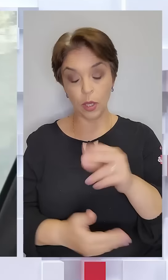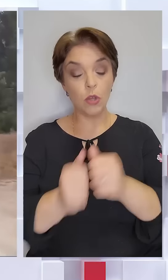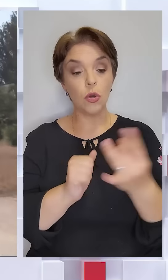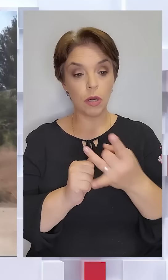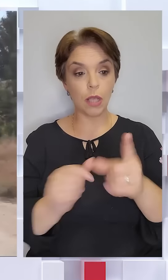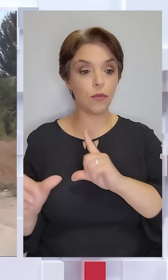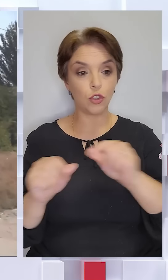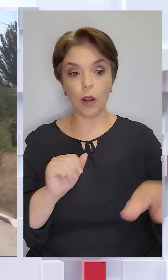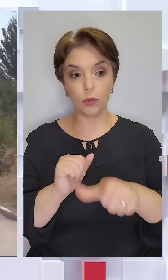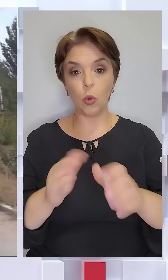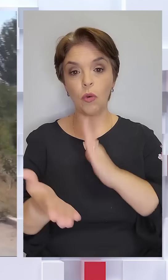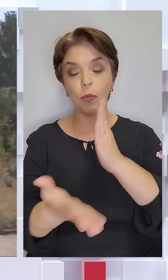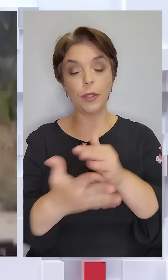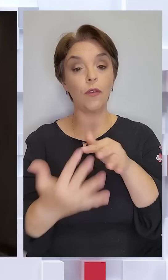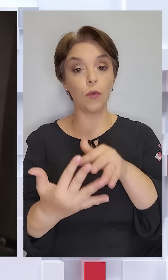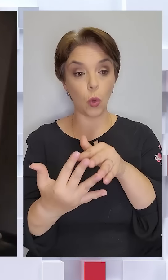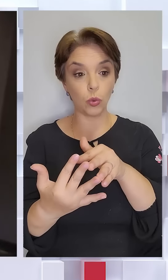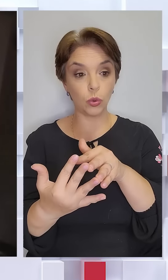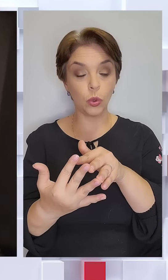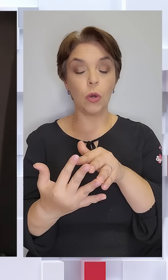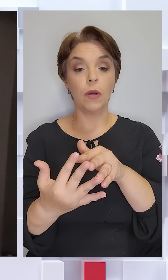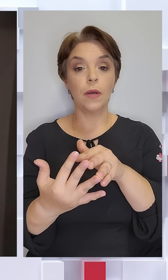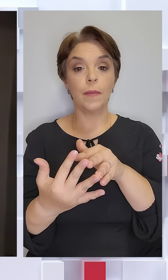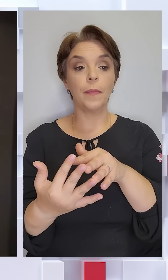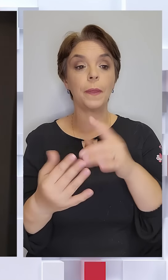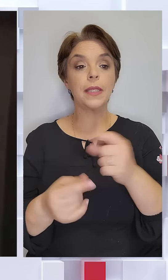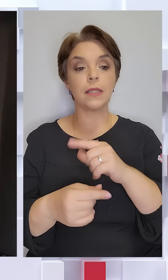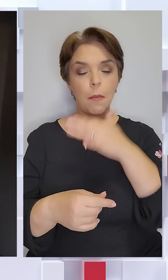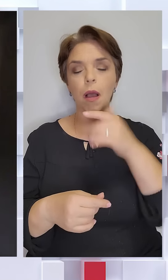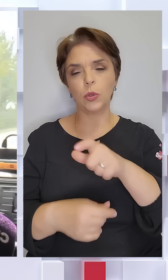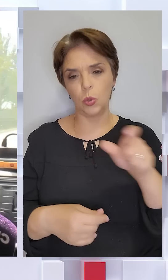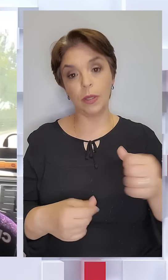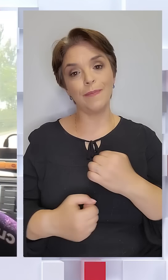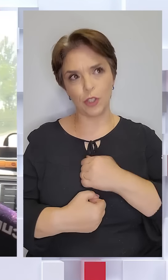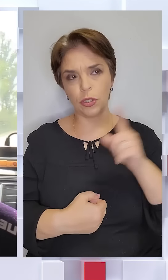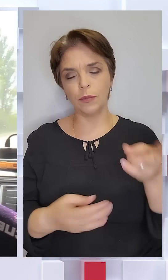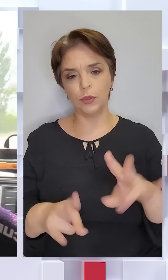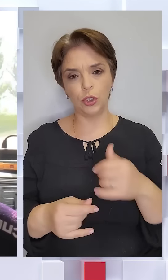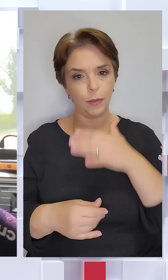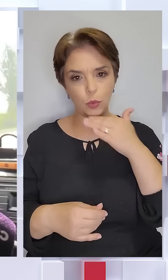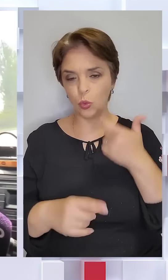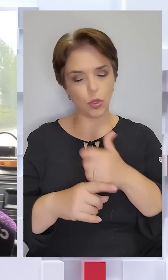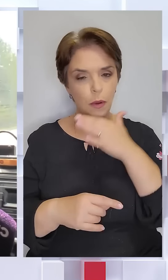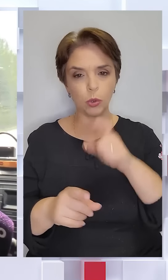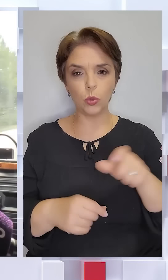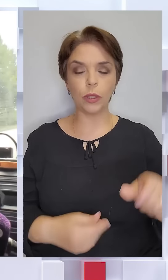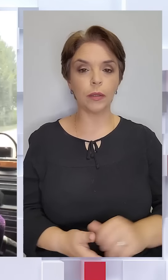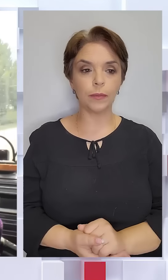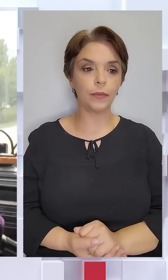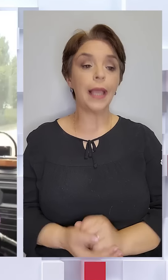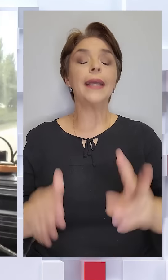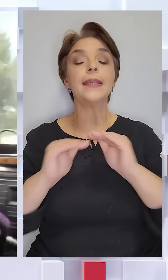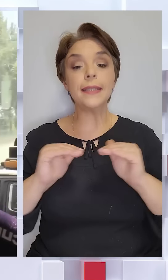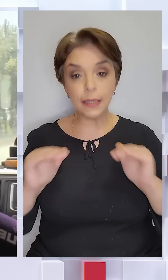Щоразу вирушає у дорогу у бік фронту за людьми. Багато людей ще. На жаль, так. На жаль, дуже багато.